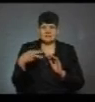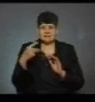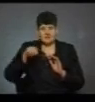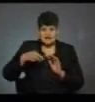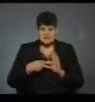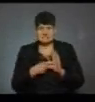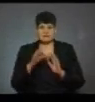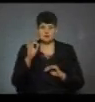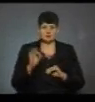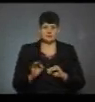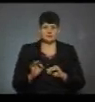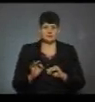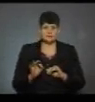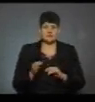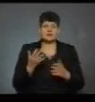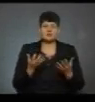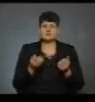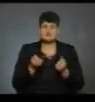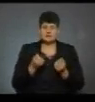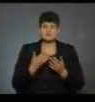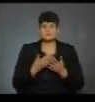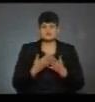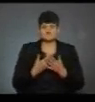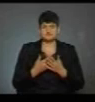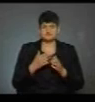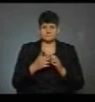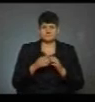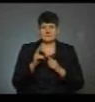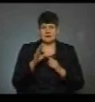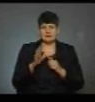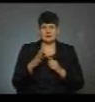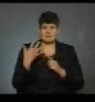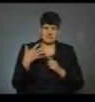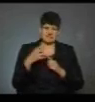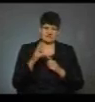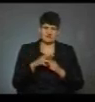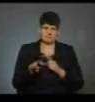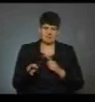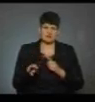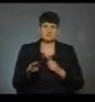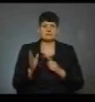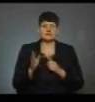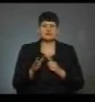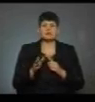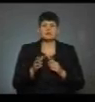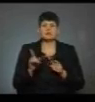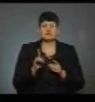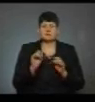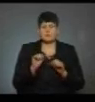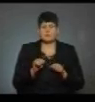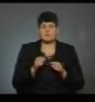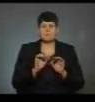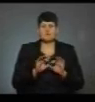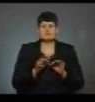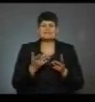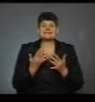Тобто, якщо взяти середньостатистичну квартиру, скажімо, 50 метрів квадратних, чи які ви там розрахунки ведете, щоб ми могли пояснити,